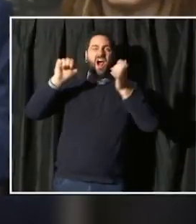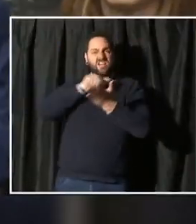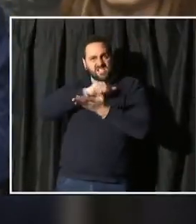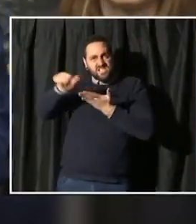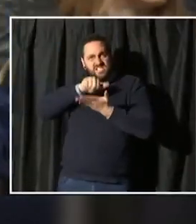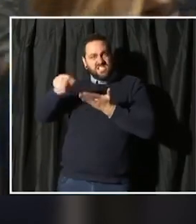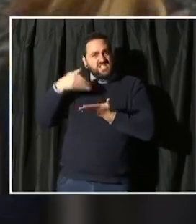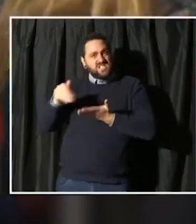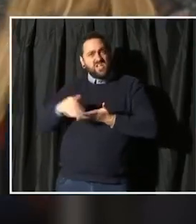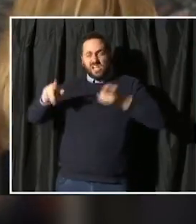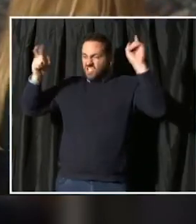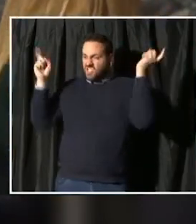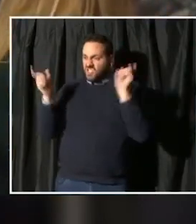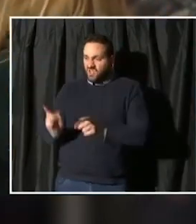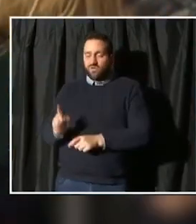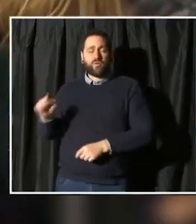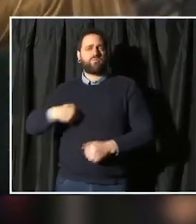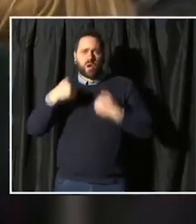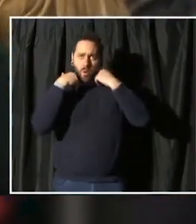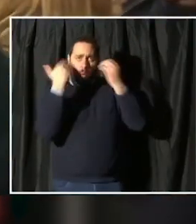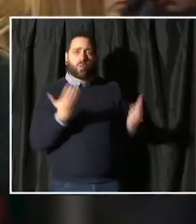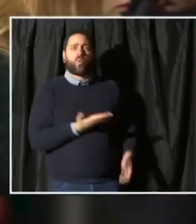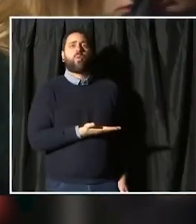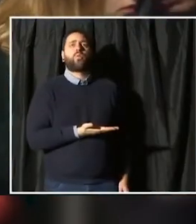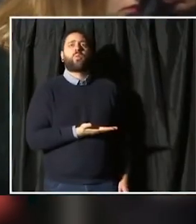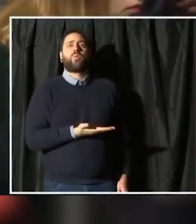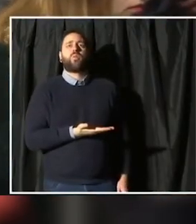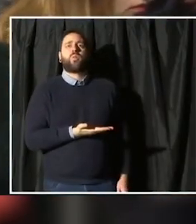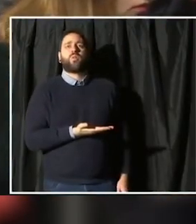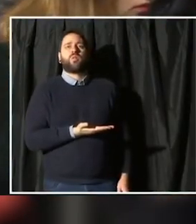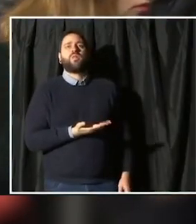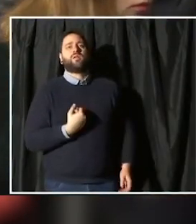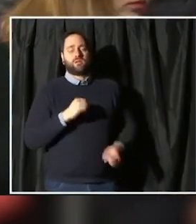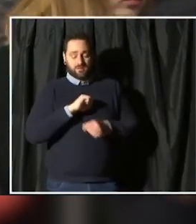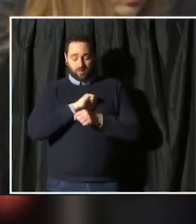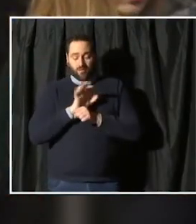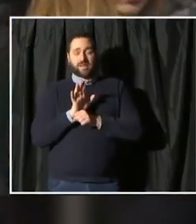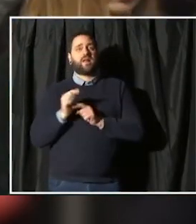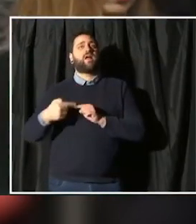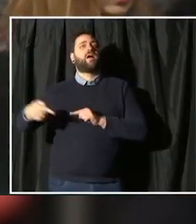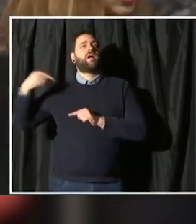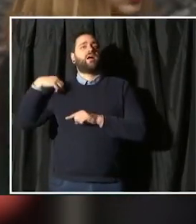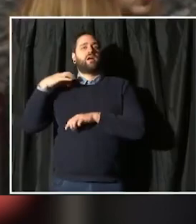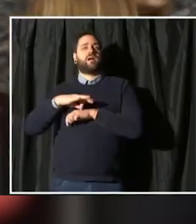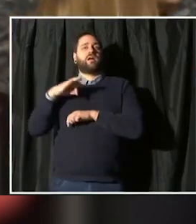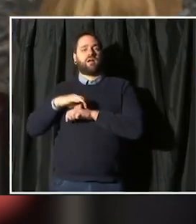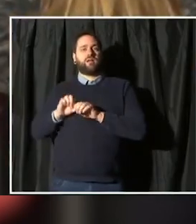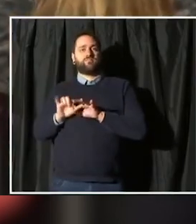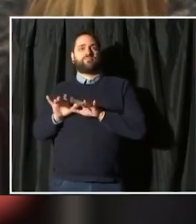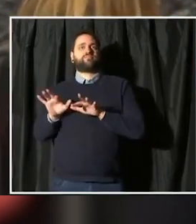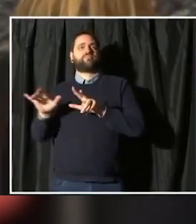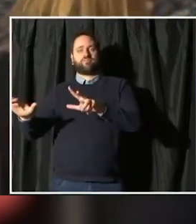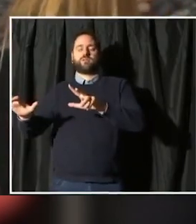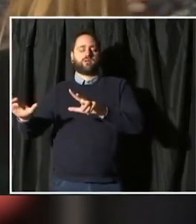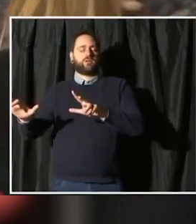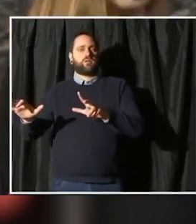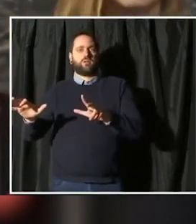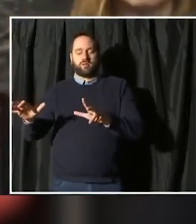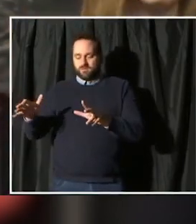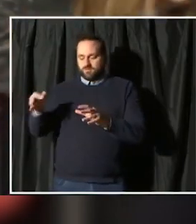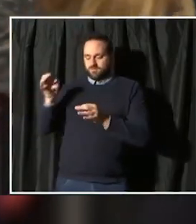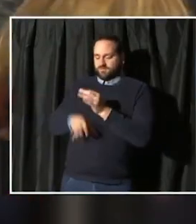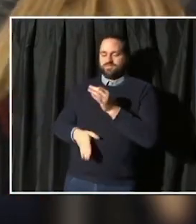La pandémie a tellement fait la démonstration que nos services publics étaient non seulement utiles, mais